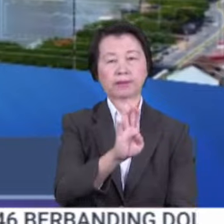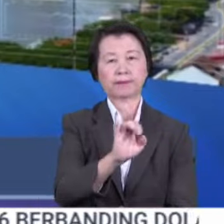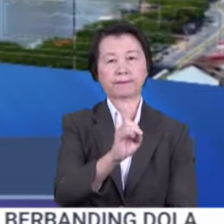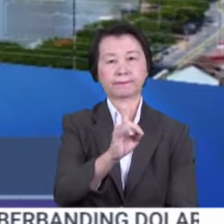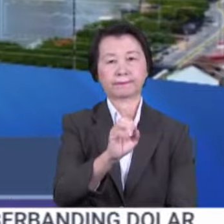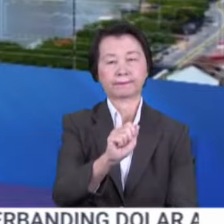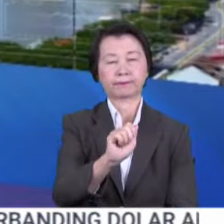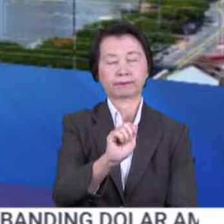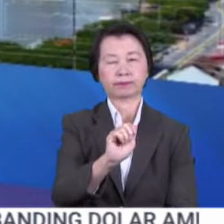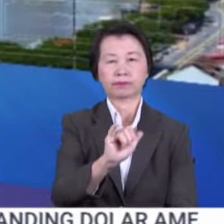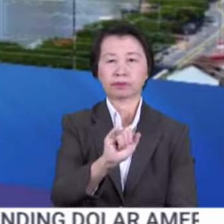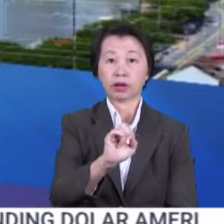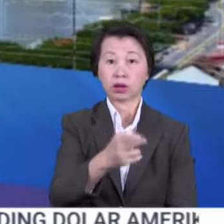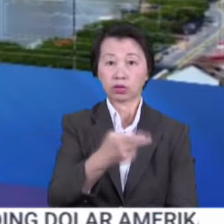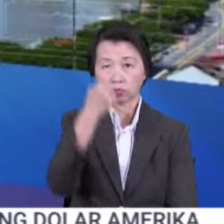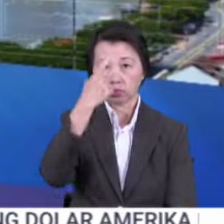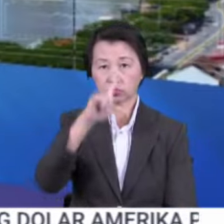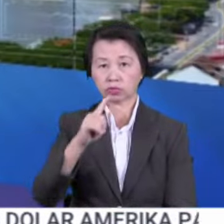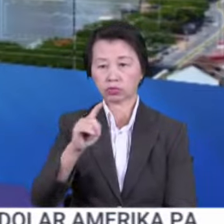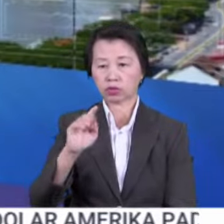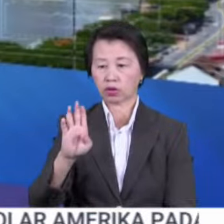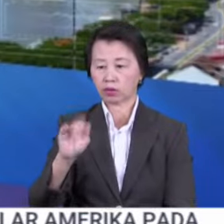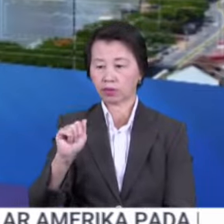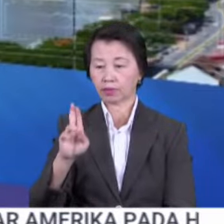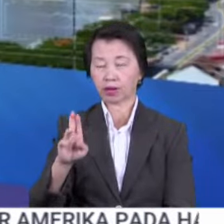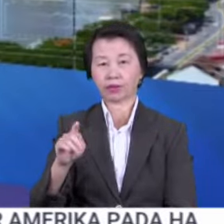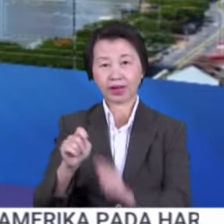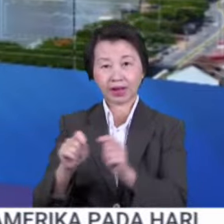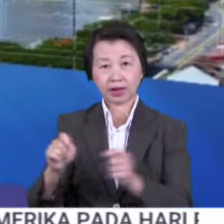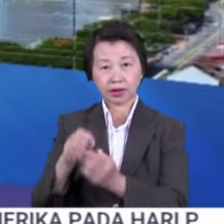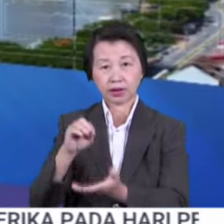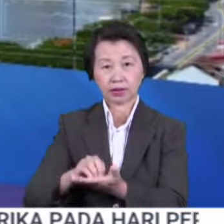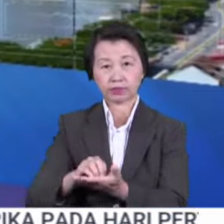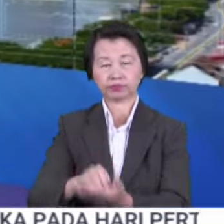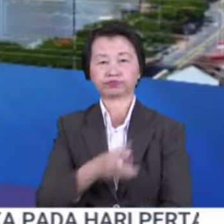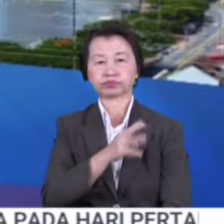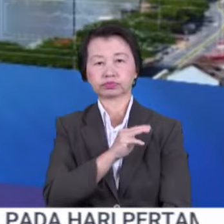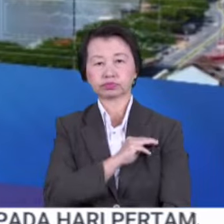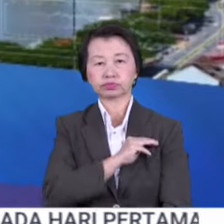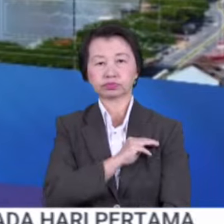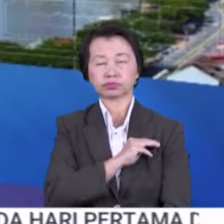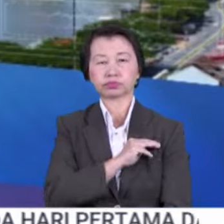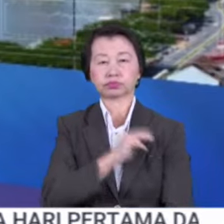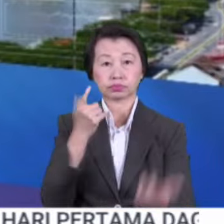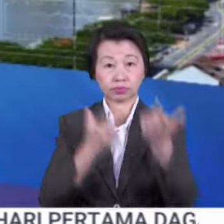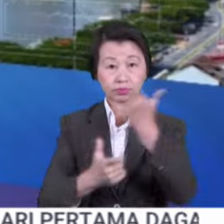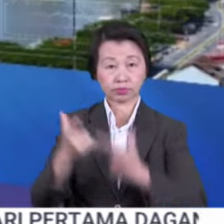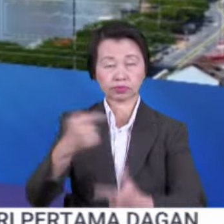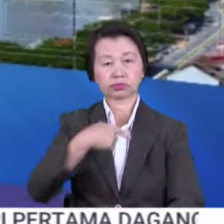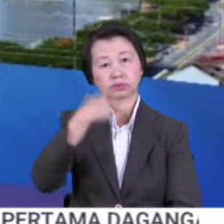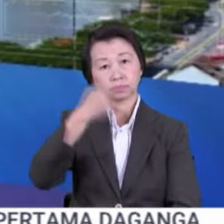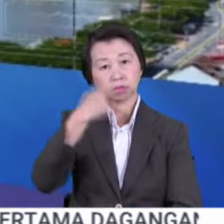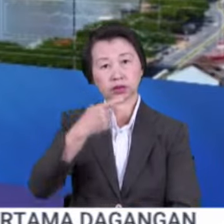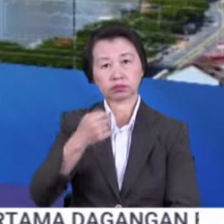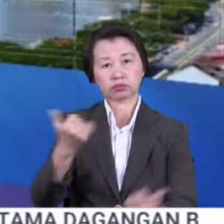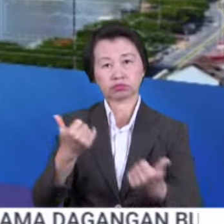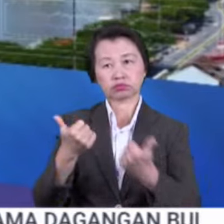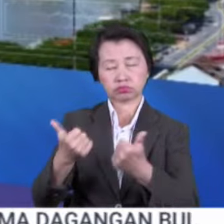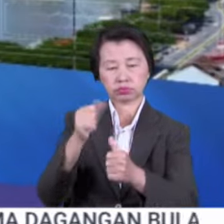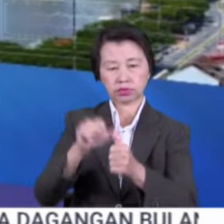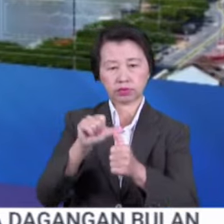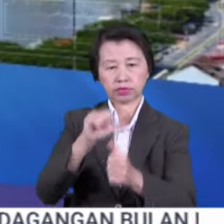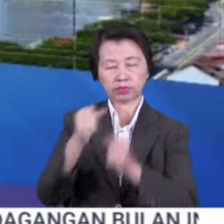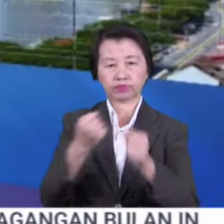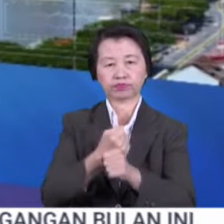bau menteri pelancongan industri krea dan seni persembahan Serawak Datu Sri Abdul Karim raman Hamzah berkata lebih menarik setiap tahun